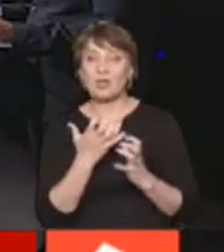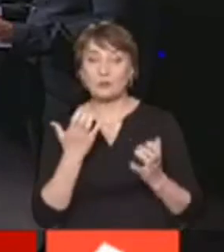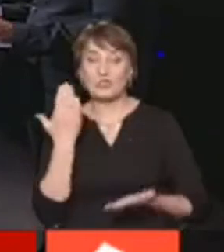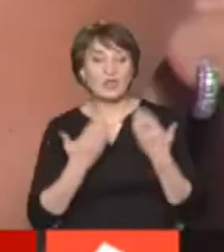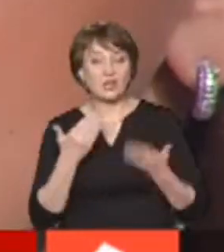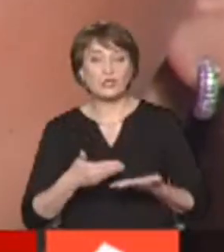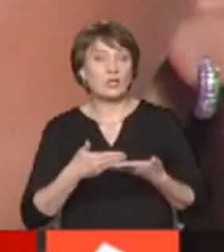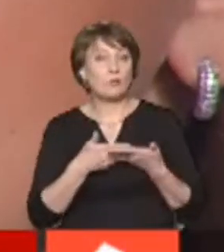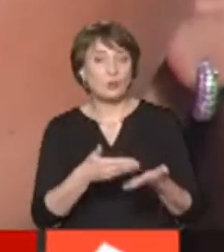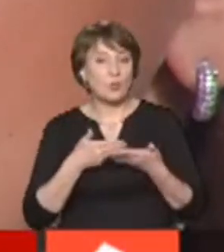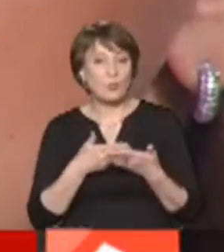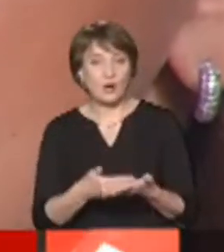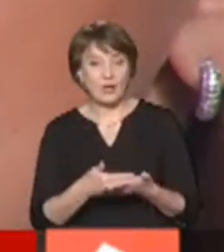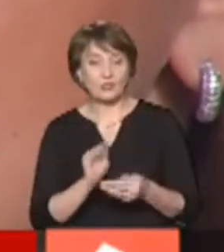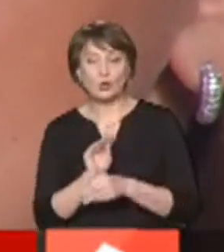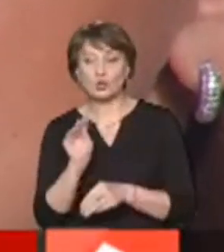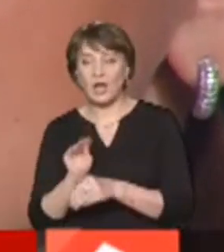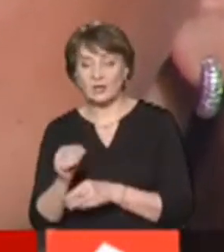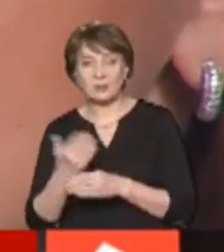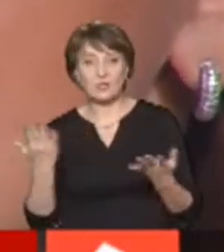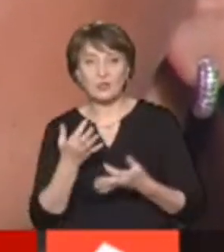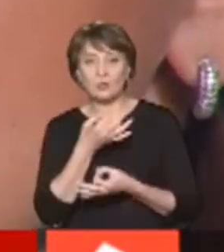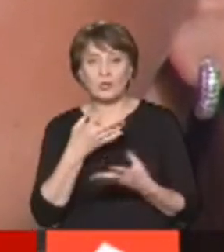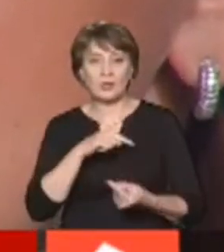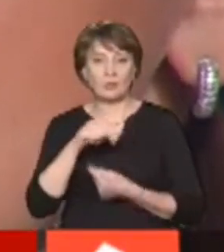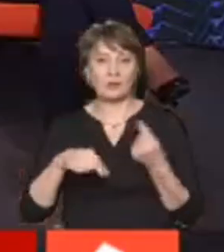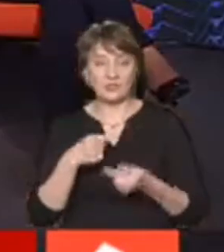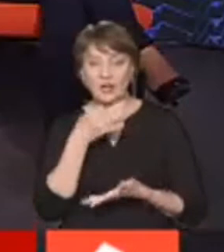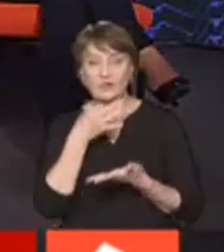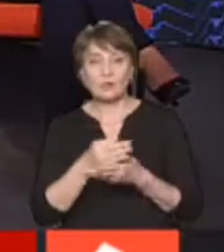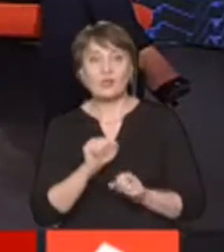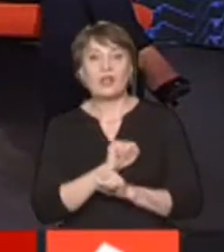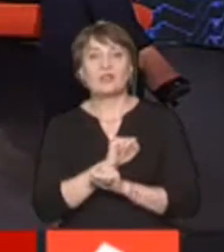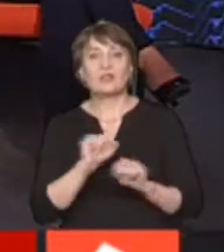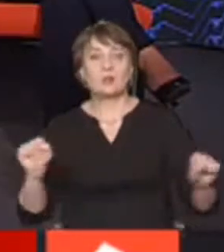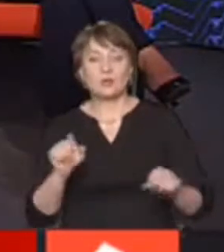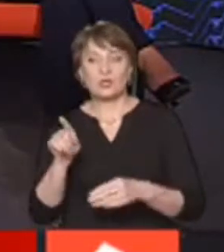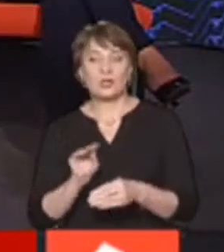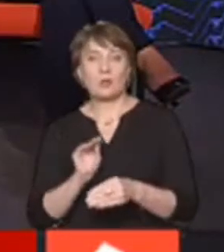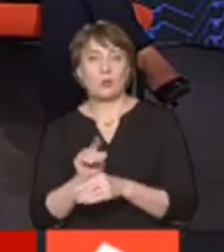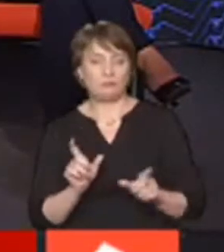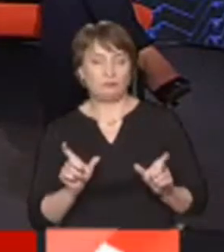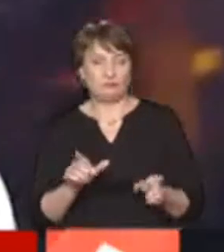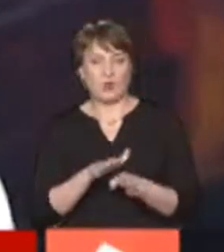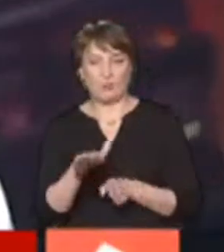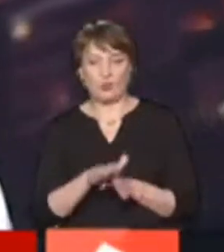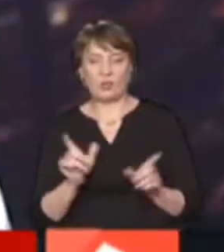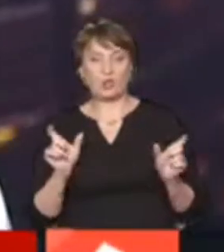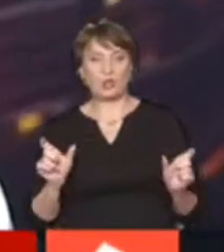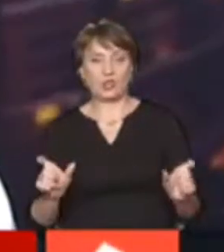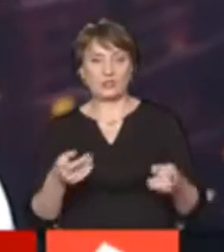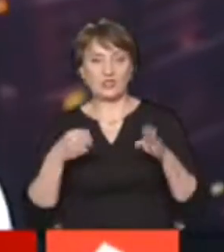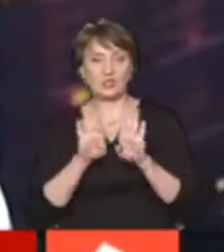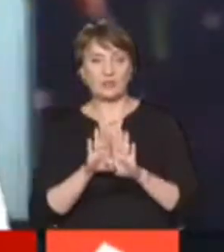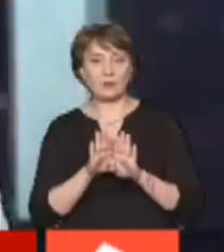дотаціями місту або киянам, або будь-яким підприємцям, то, відповідно, не можна їх на повний локдаун закривати. Це буде нонсенс,